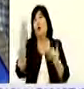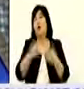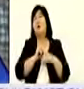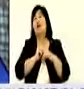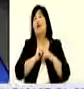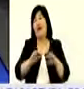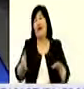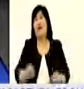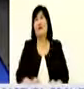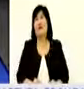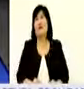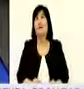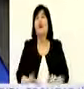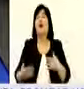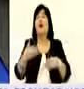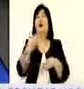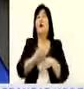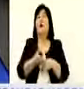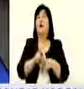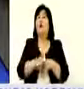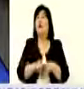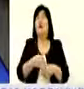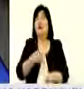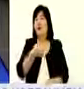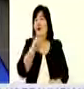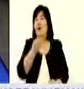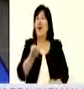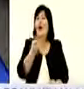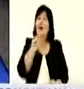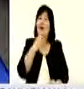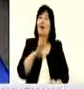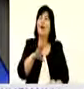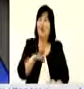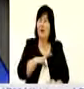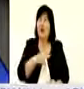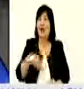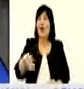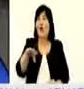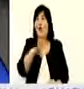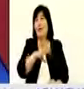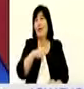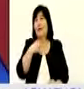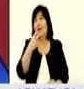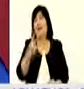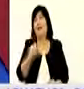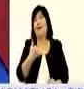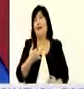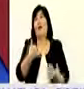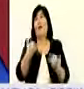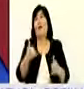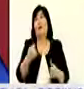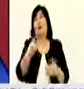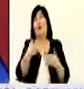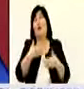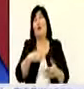тарқасты. Спектакль өте жақсы ұнады, күлкілі болды. Біз қайлы болды. Өте қонымды